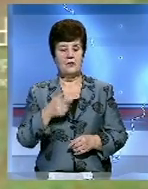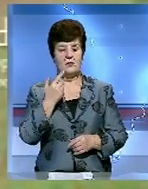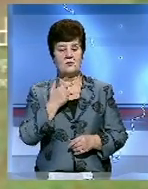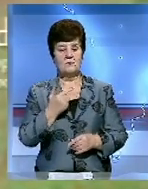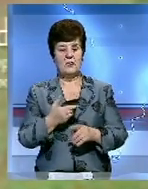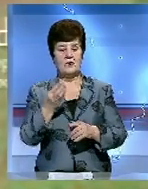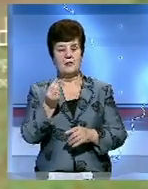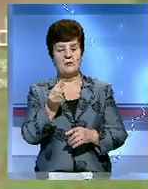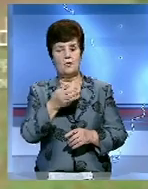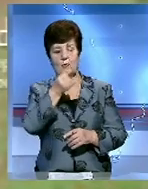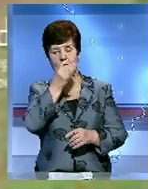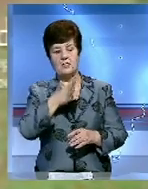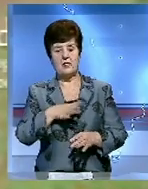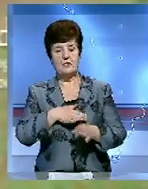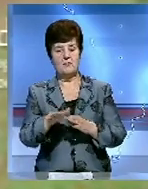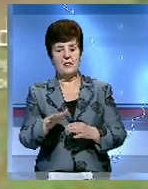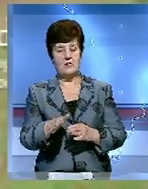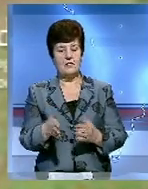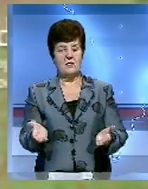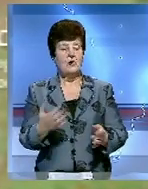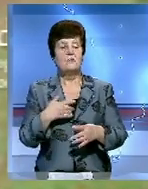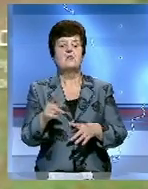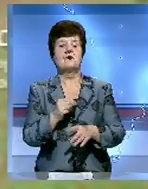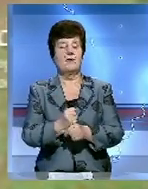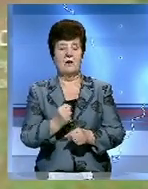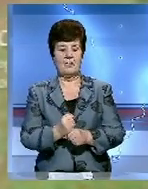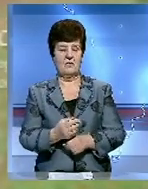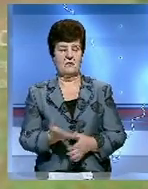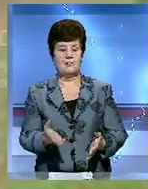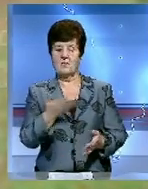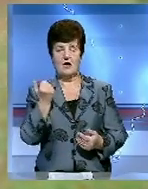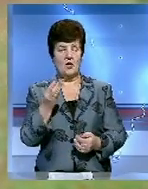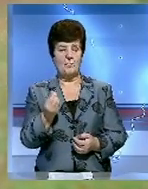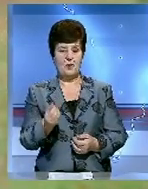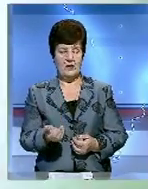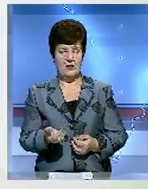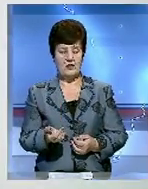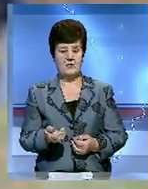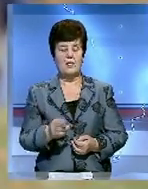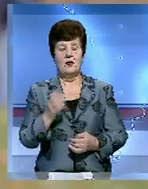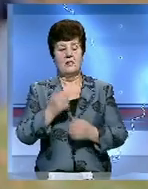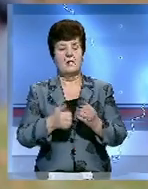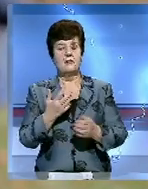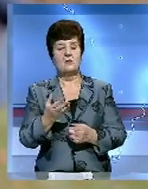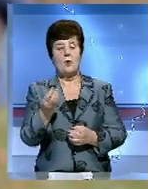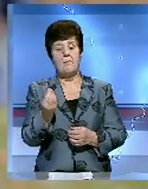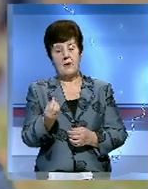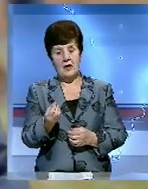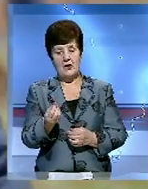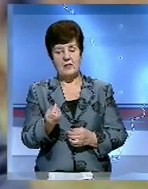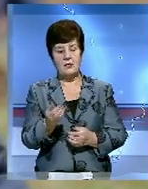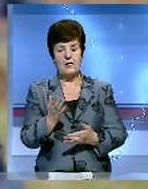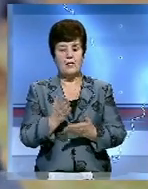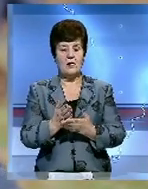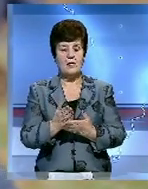fac nică. N-ai zeabă, nu fac acasă, n-ai bani. Gine orașul, crede deoarece. Banii că am, că cupă-i